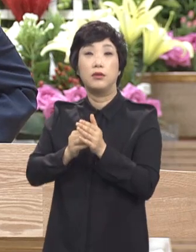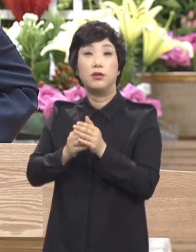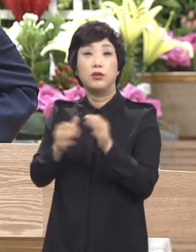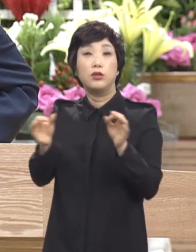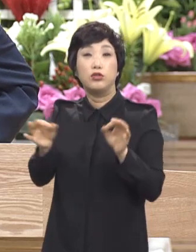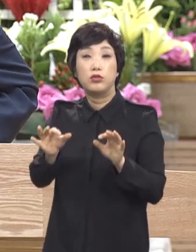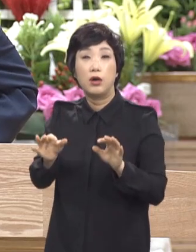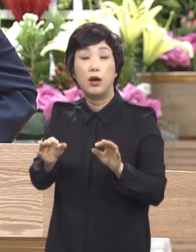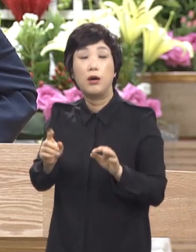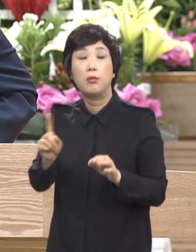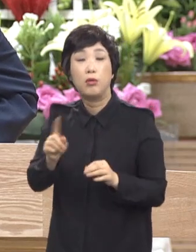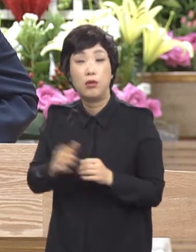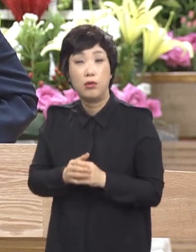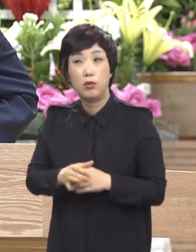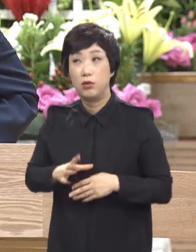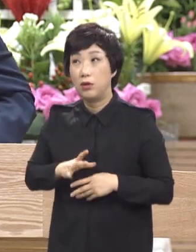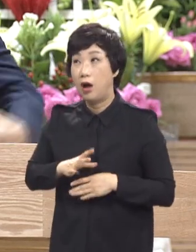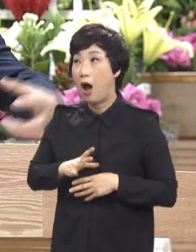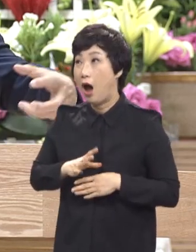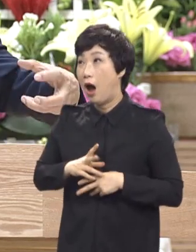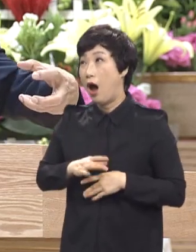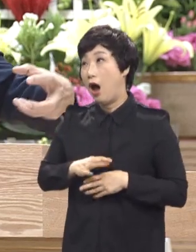순간에 두려움이